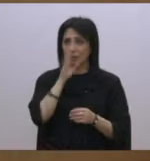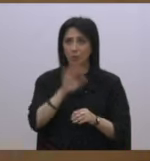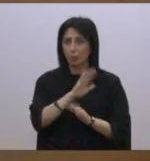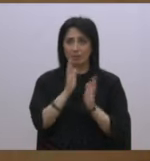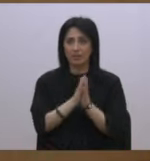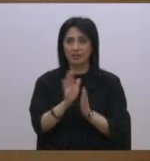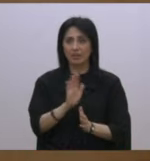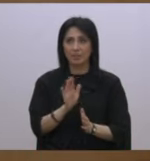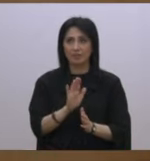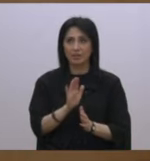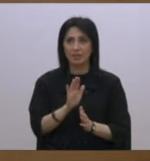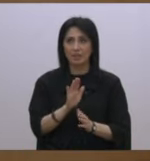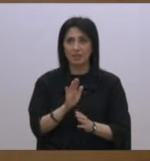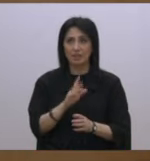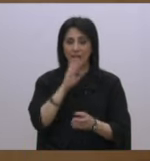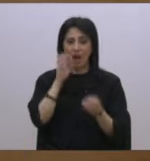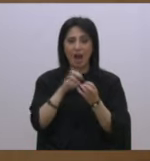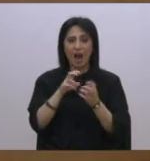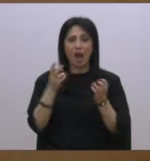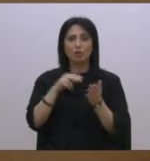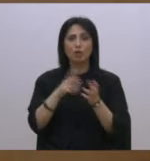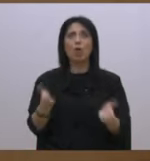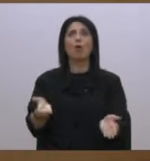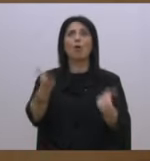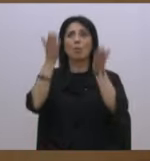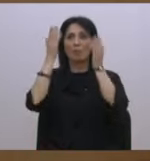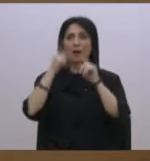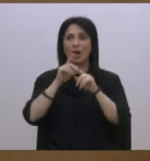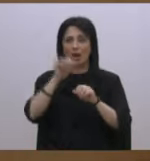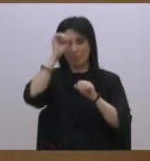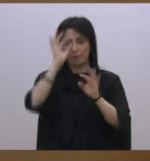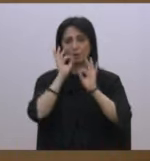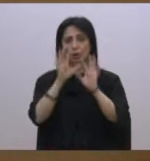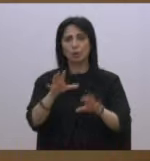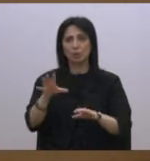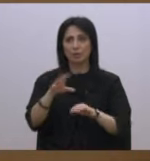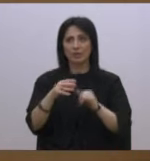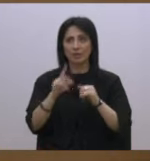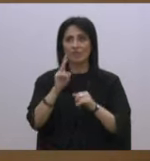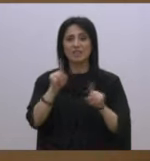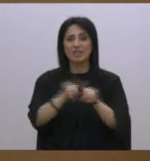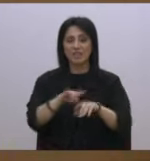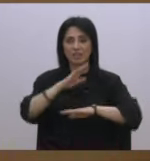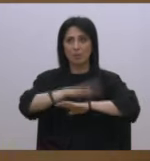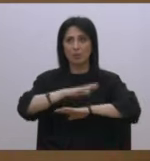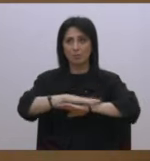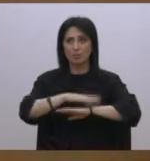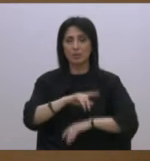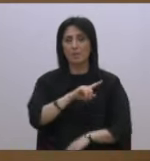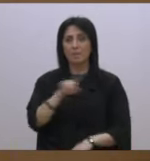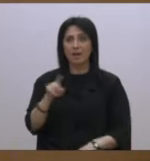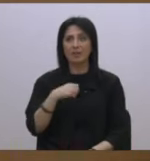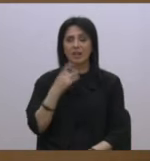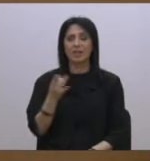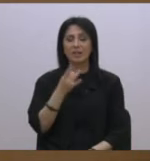ყველაფრისა აღდგომის კვირაა და ღმერთმა შეუნდოს ყველას ვინც ასე მოიცა მაგრამ მე